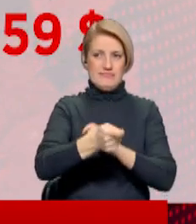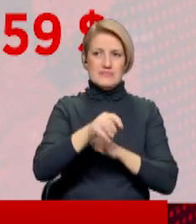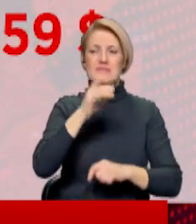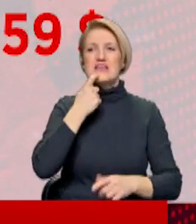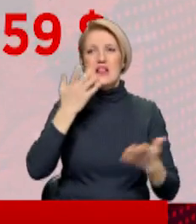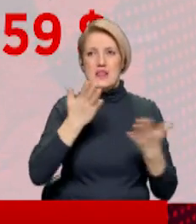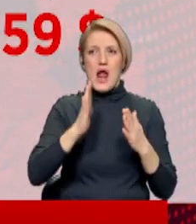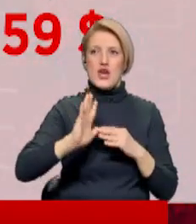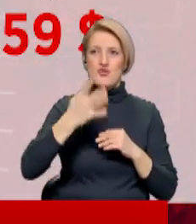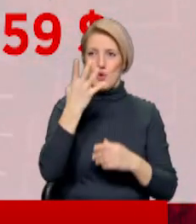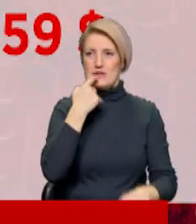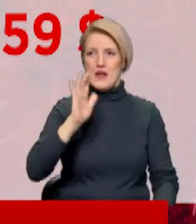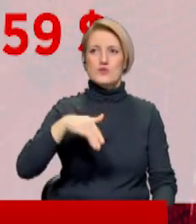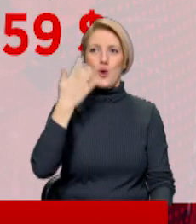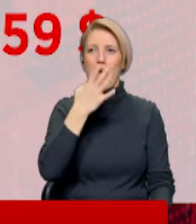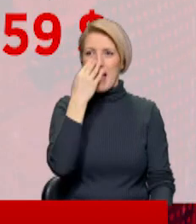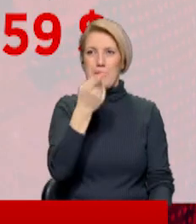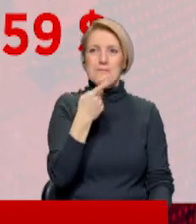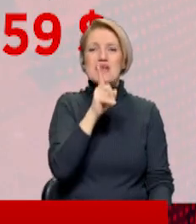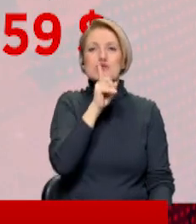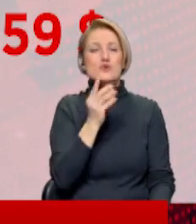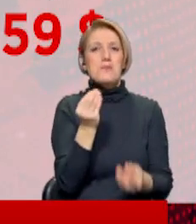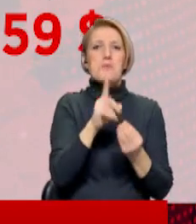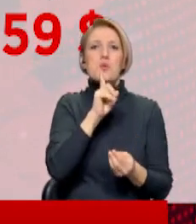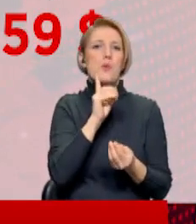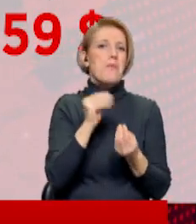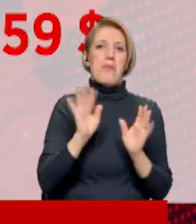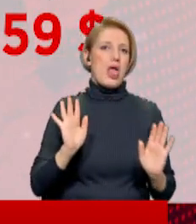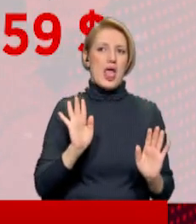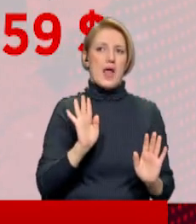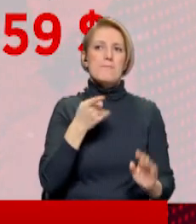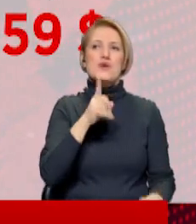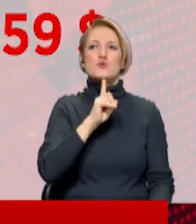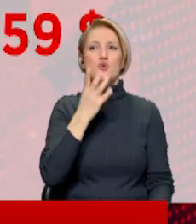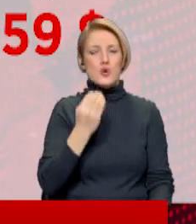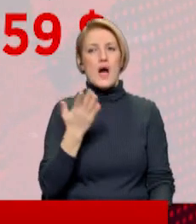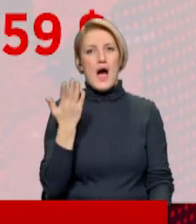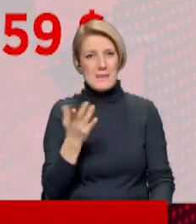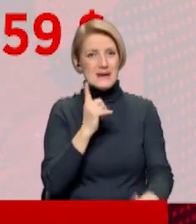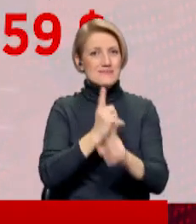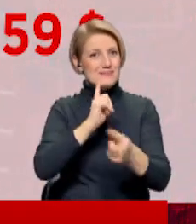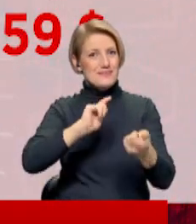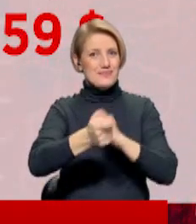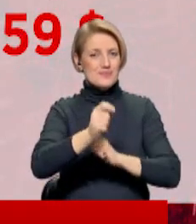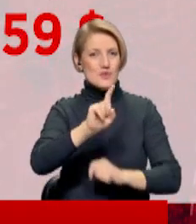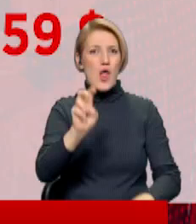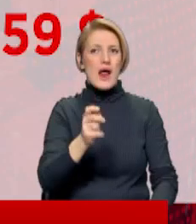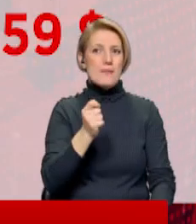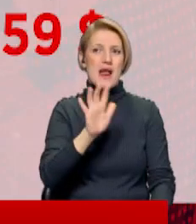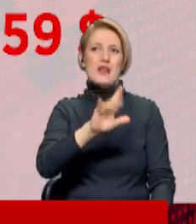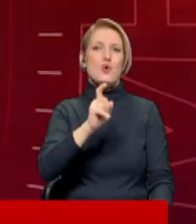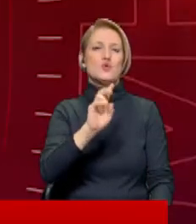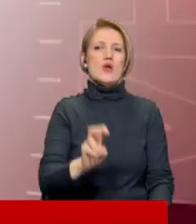Aradan yıllar geçti. İkramiye sadece 100 lira artırıldı, 1100 lira oldu. Artık karşılığı 59 dolar.